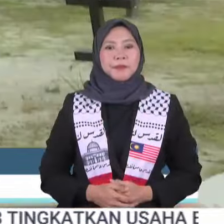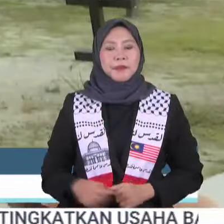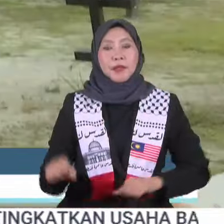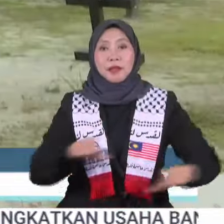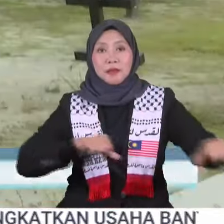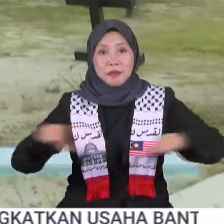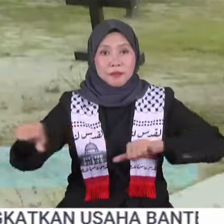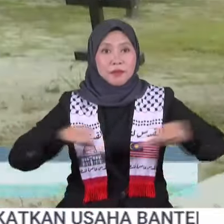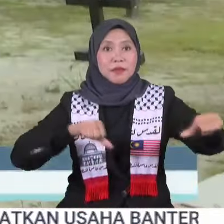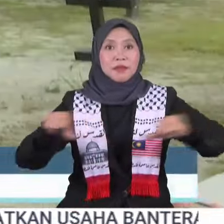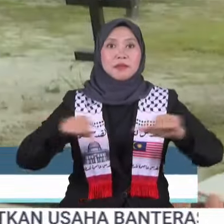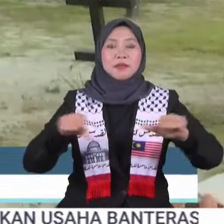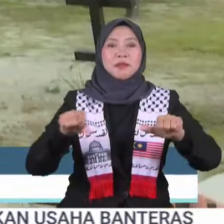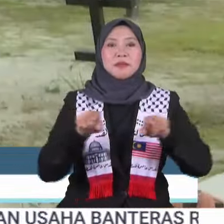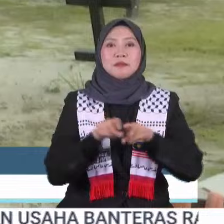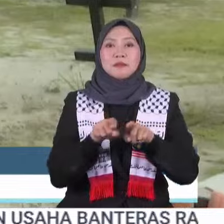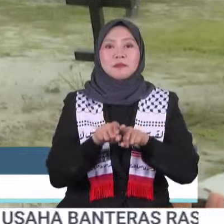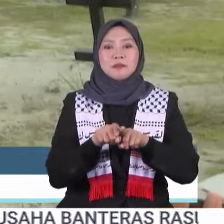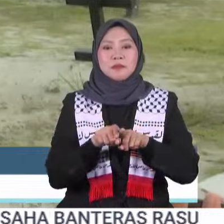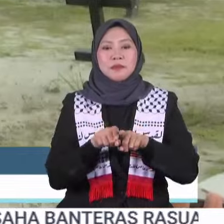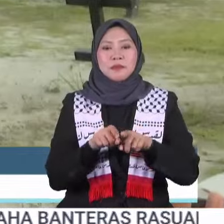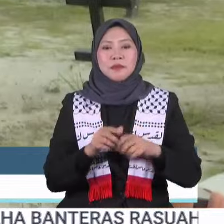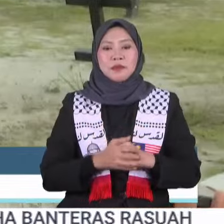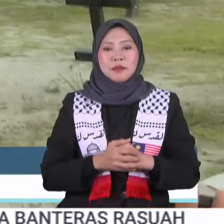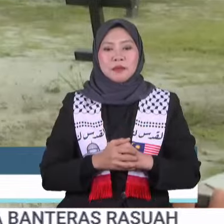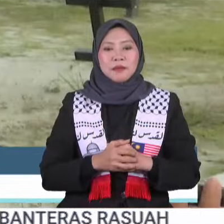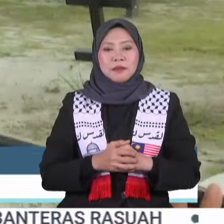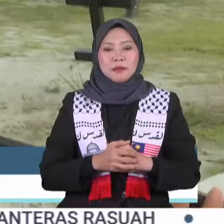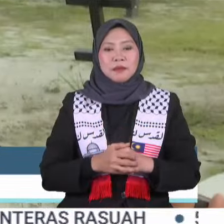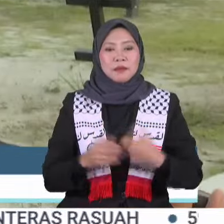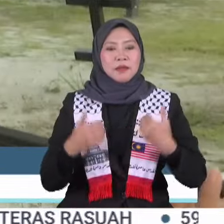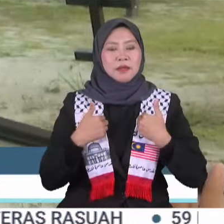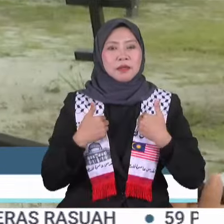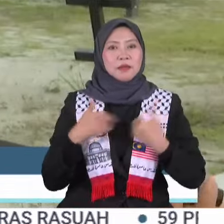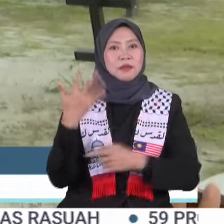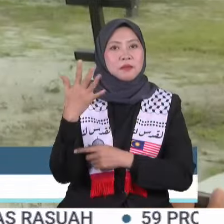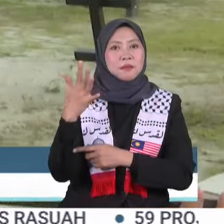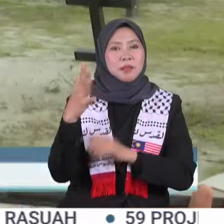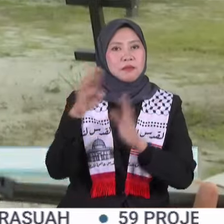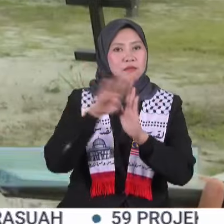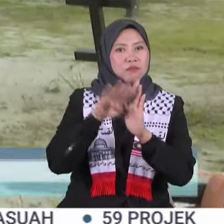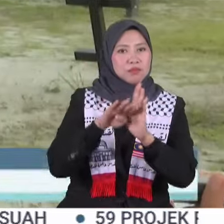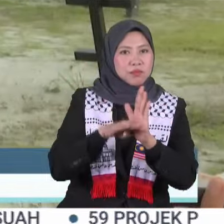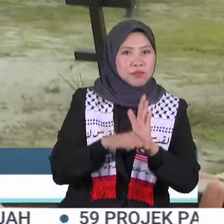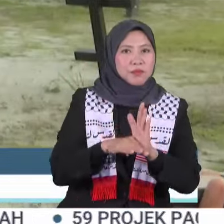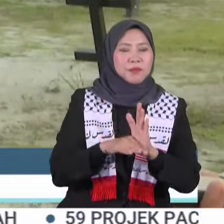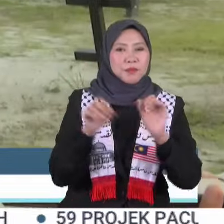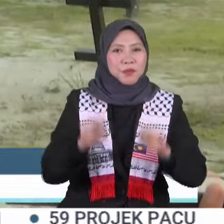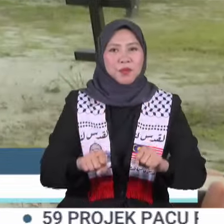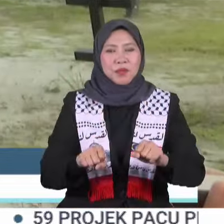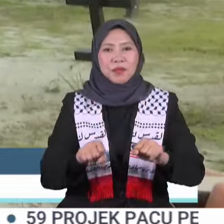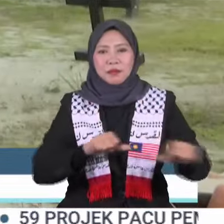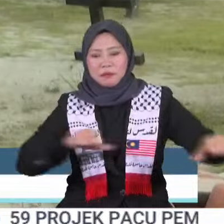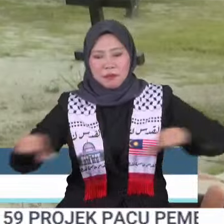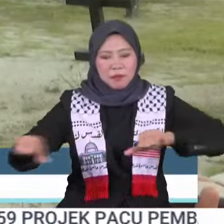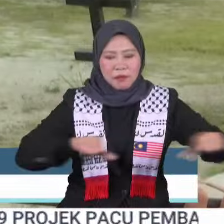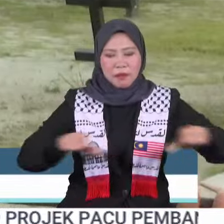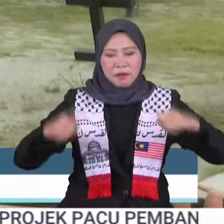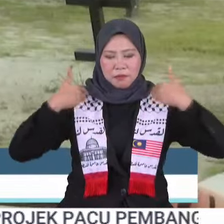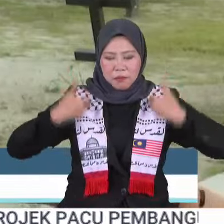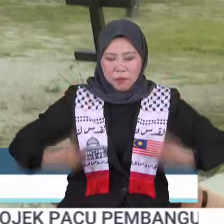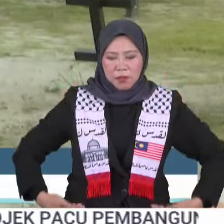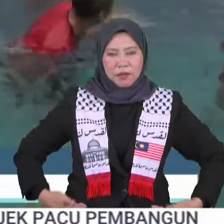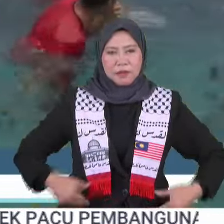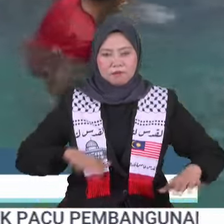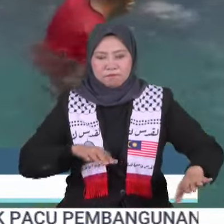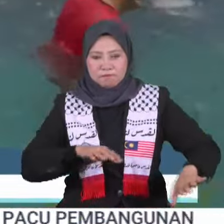Aktiviti seperti dry dan wet. Untuk dry, kami ada 15 elemen yang di mana boleh menerapkan upper body strength.